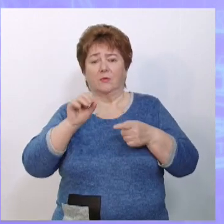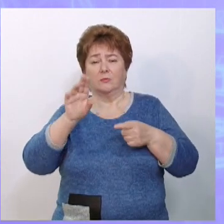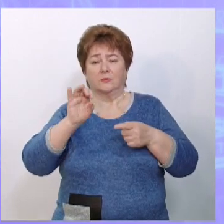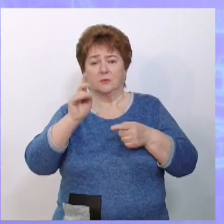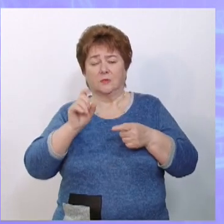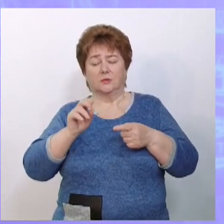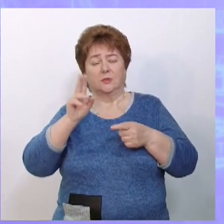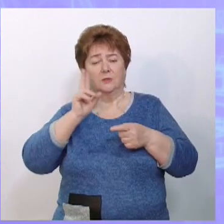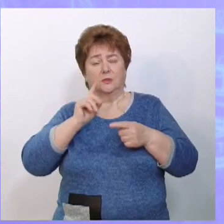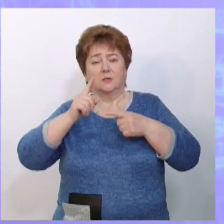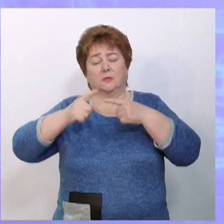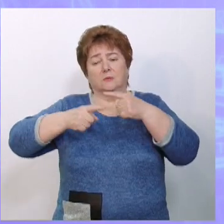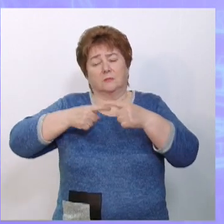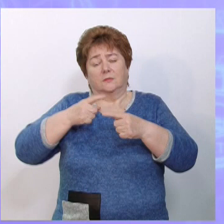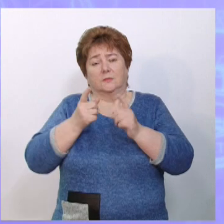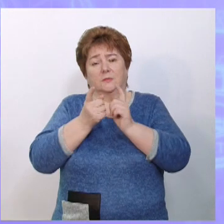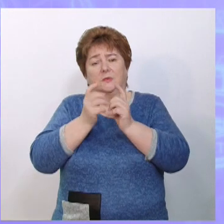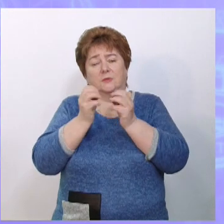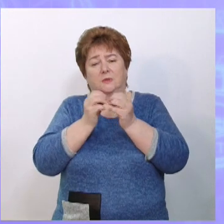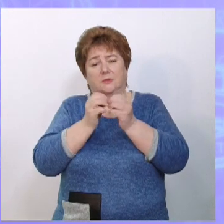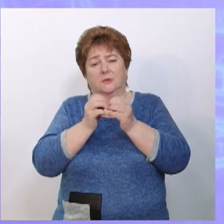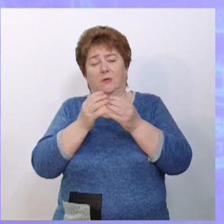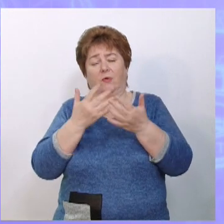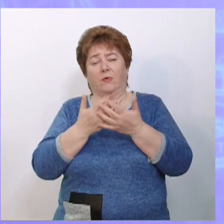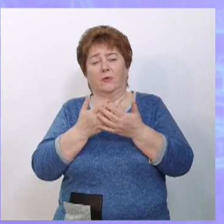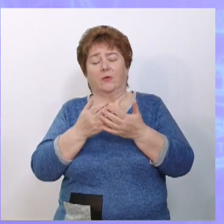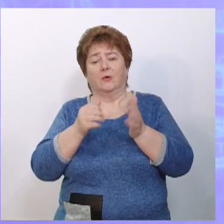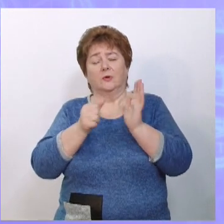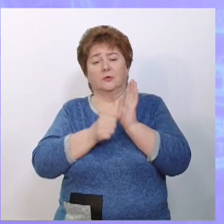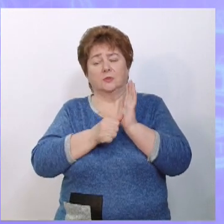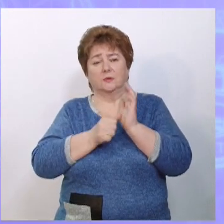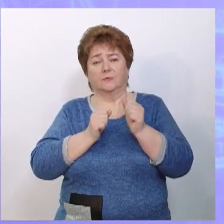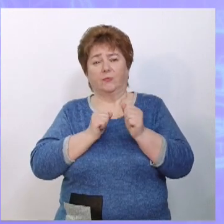с переходом через десяток вида плюс